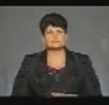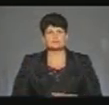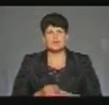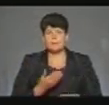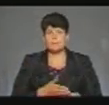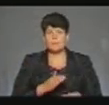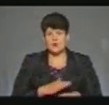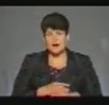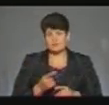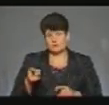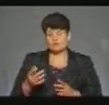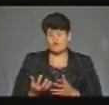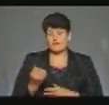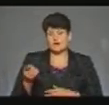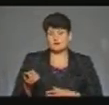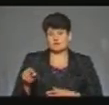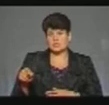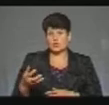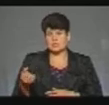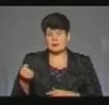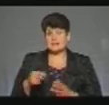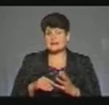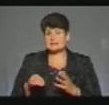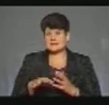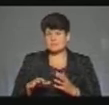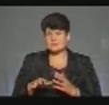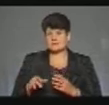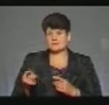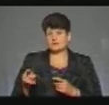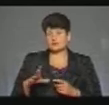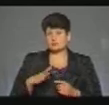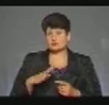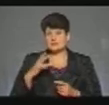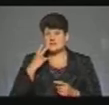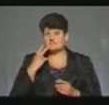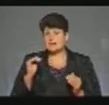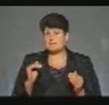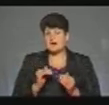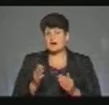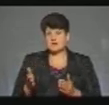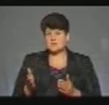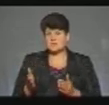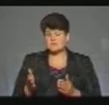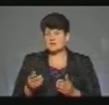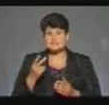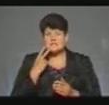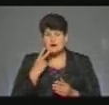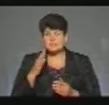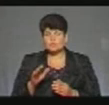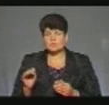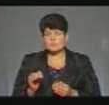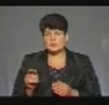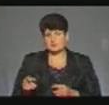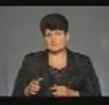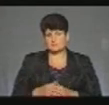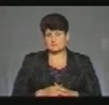поляки цього виграли. Вони отримали землі, де вони завжди були меншістю. Причому всю історію. Від нещівно малої меншості до умовної